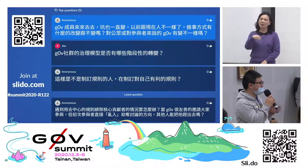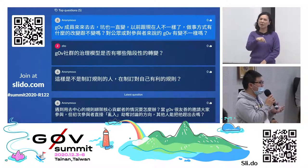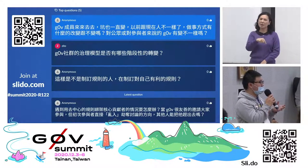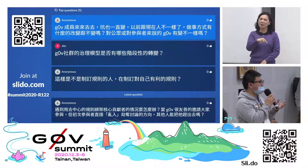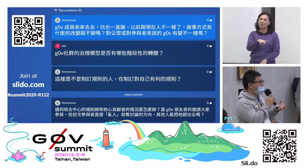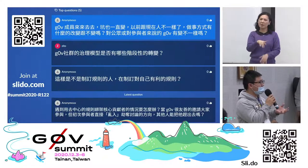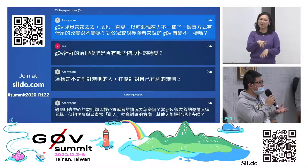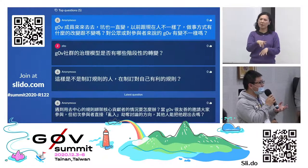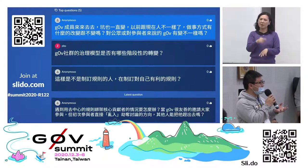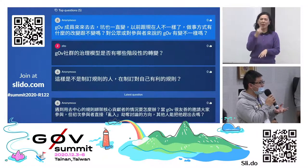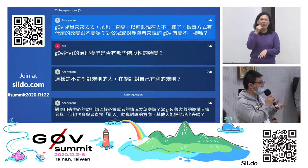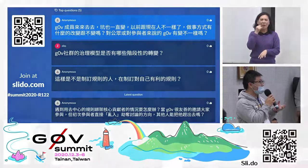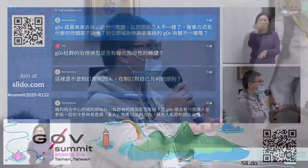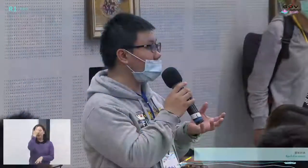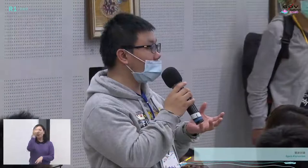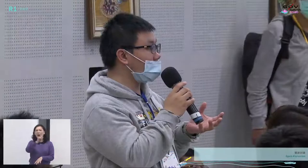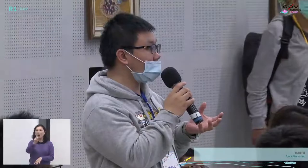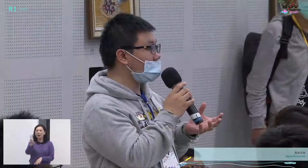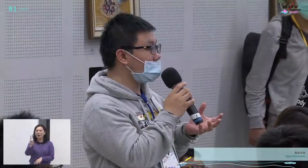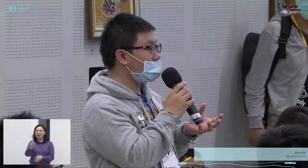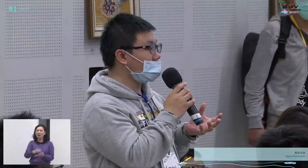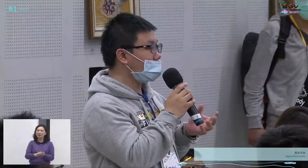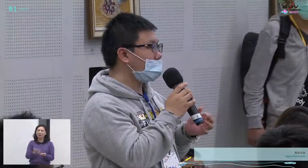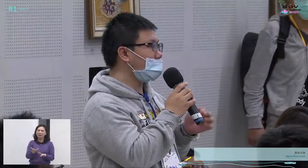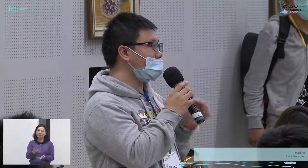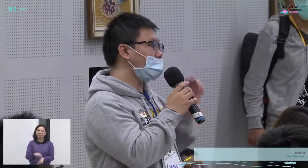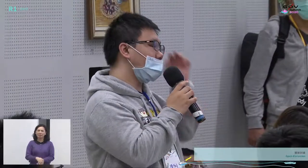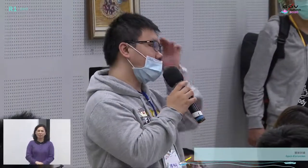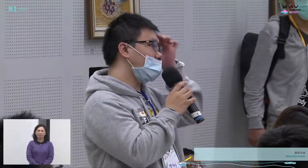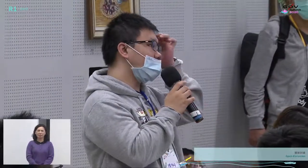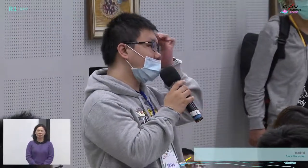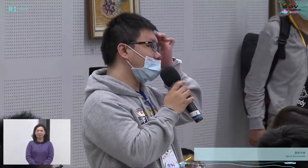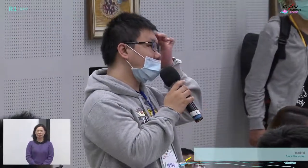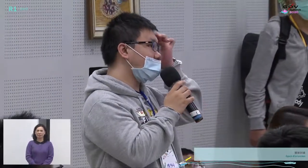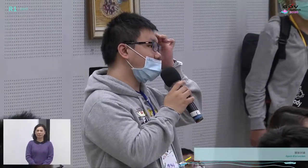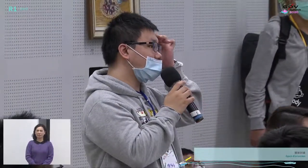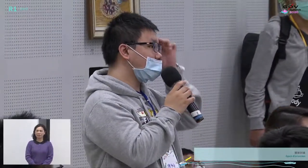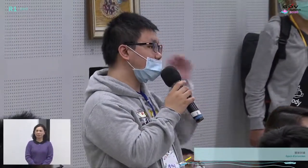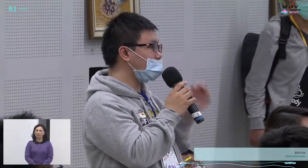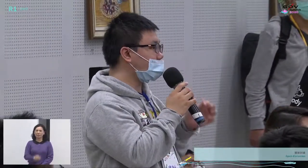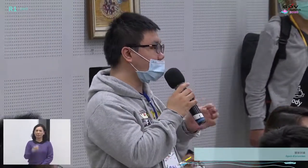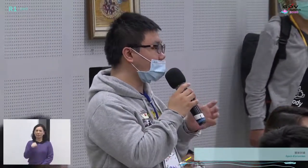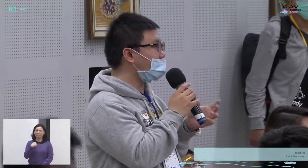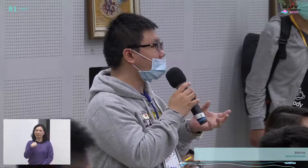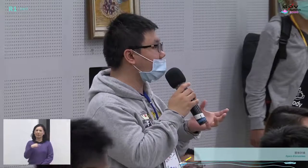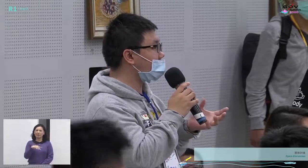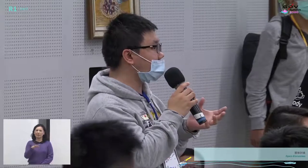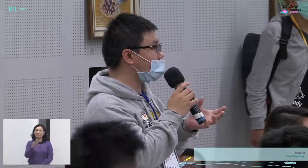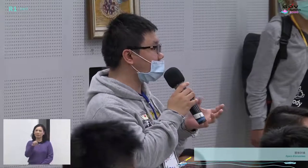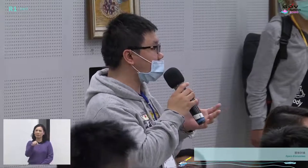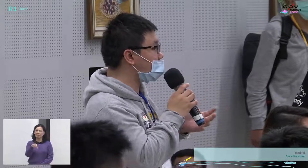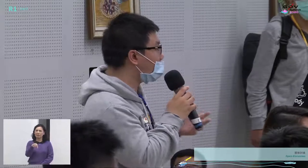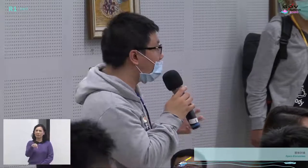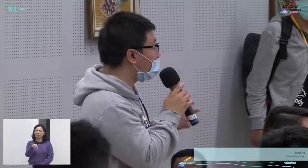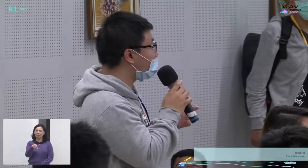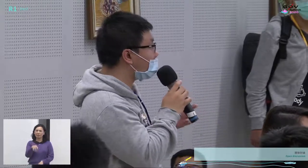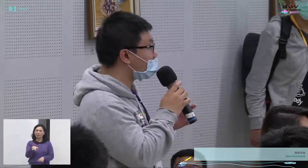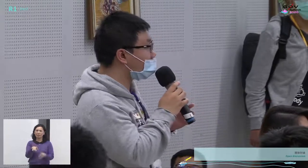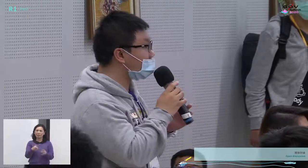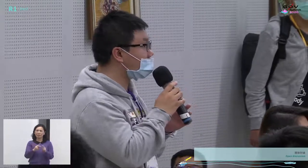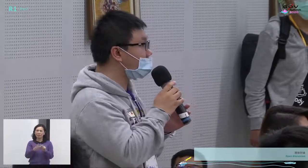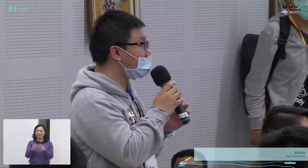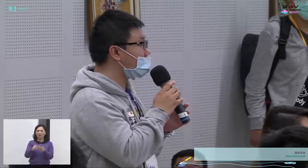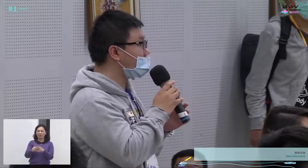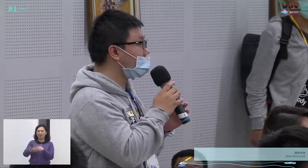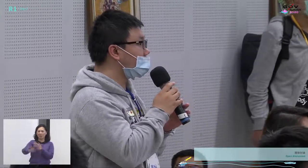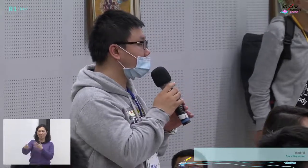说 identity 的一个问题。那我们会发现一个很有趣的事情是说，这个 identity 其实是有排他性